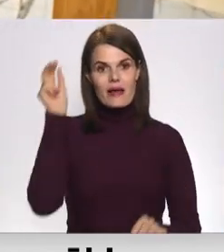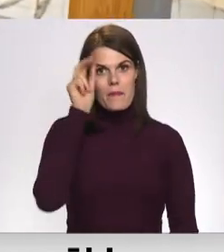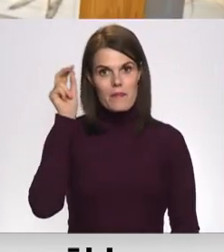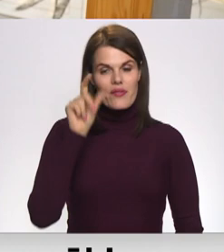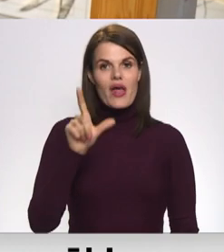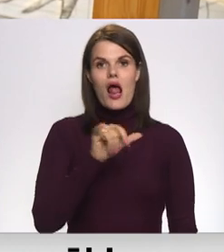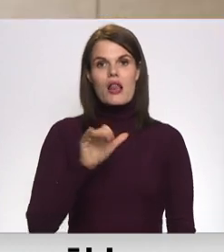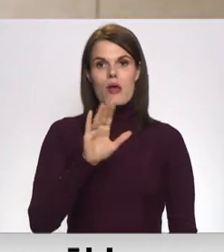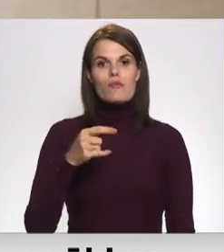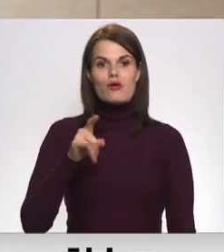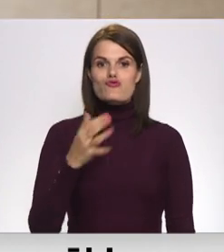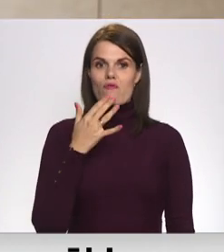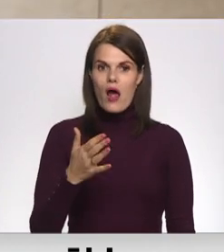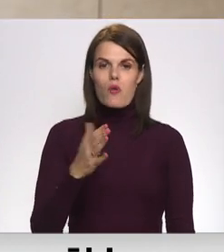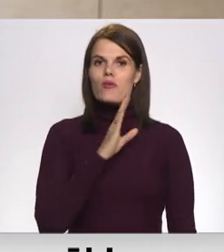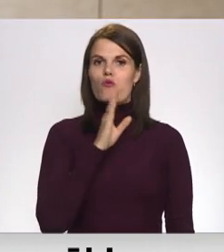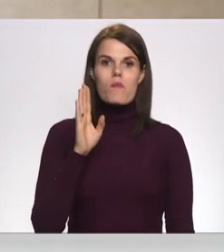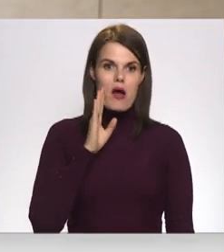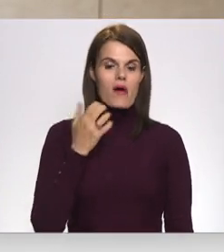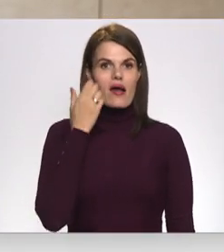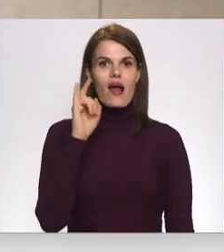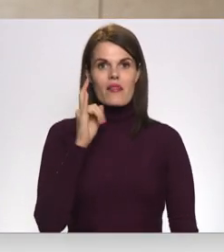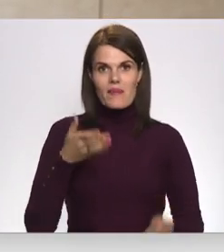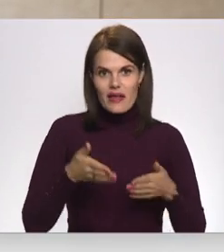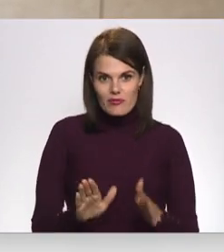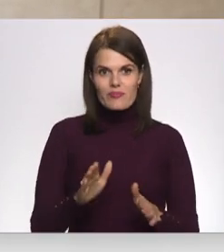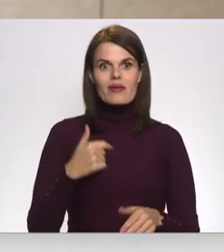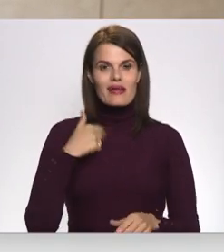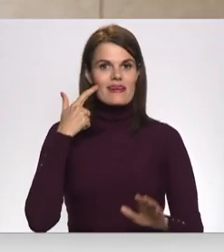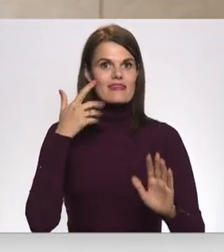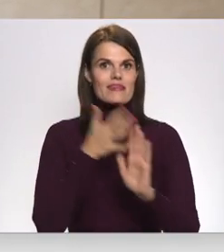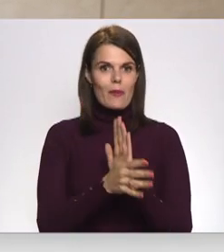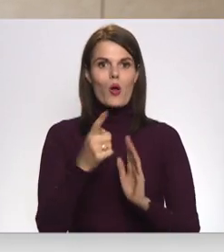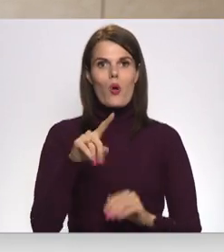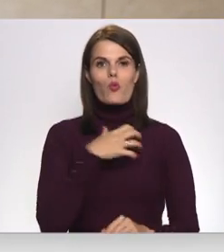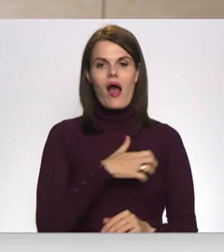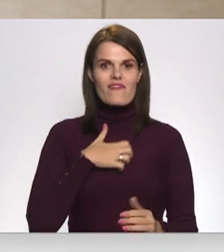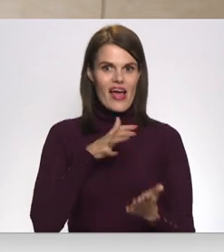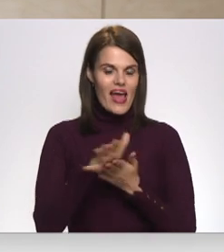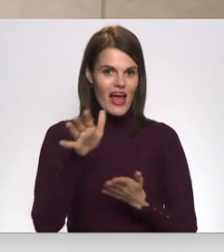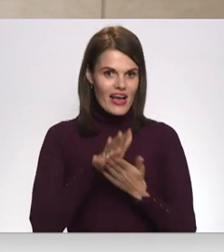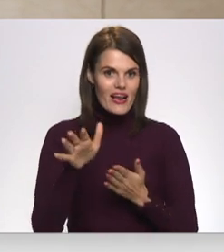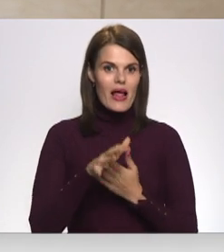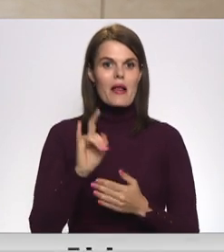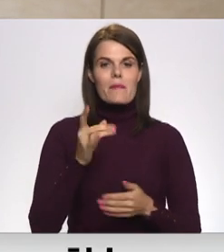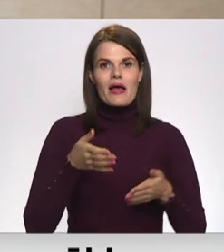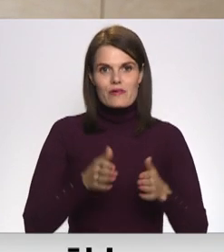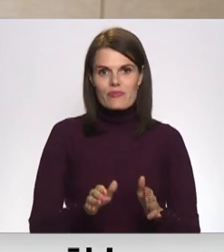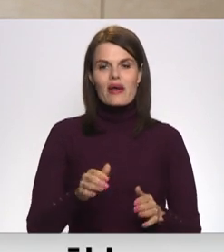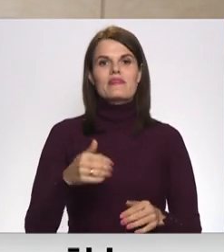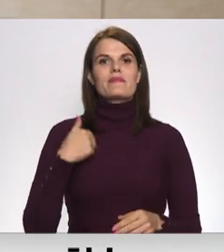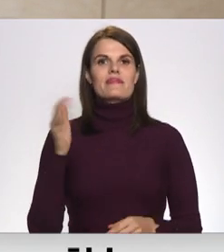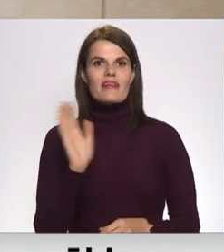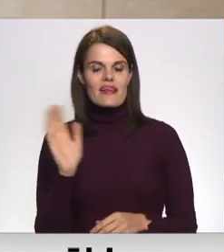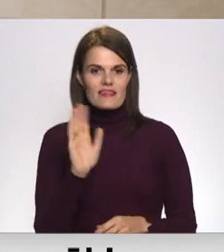arī mamma Renāte. Ka bērns piedzim, tad jau zināju, lēnām ko vajag lietot. Bērns piedzim, tad tikko piedzim sasveicinājāmies,